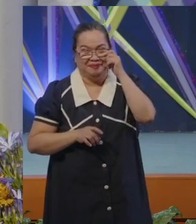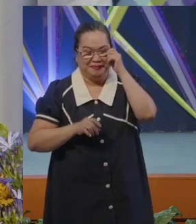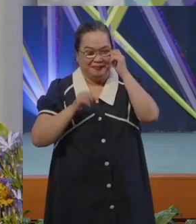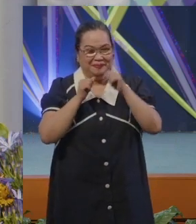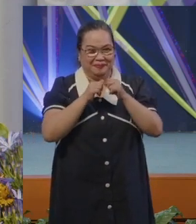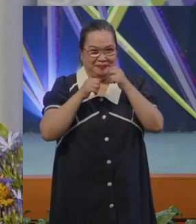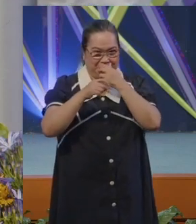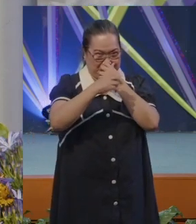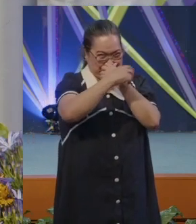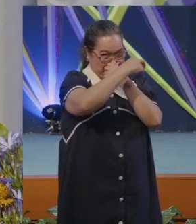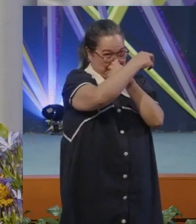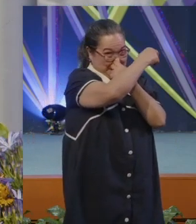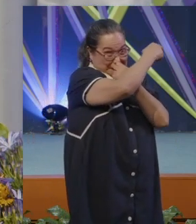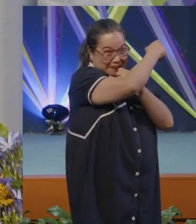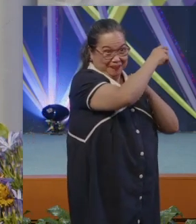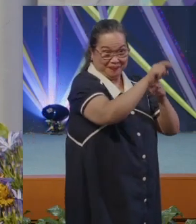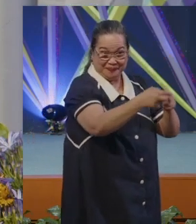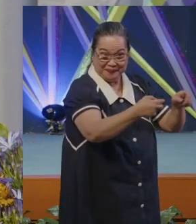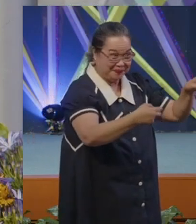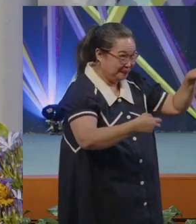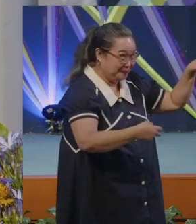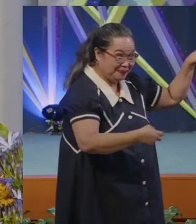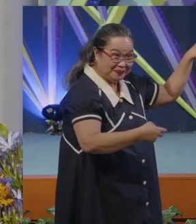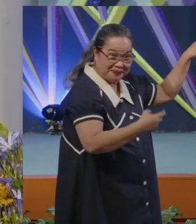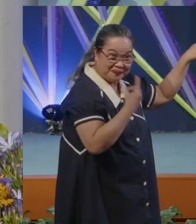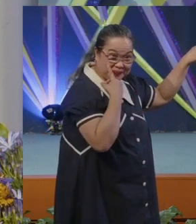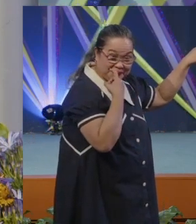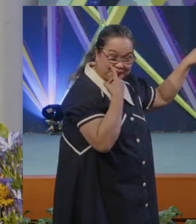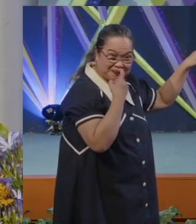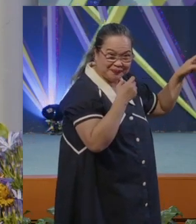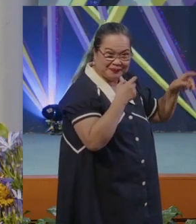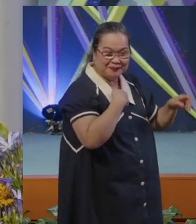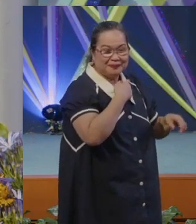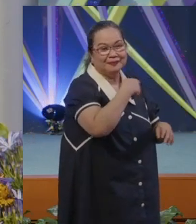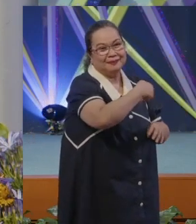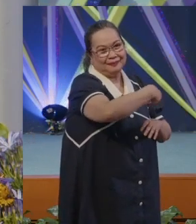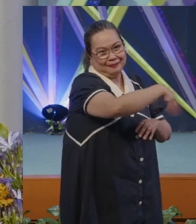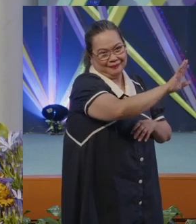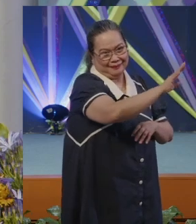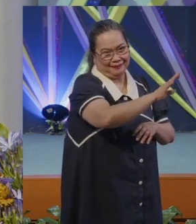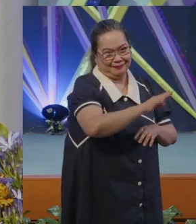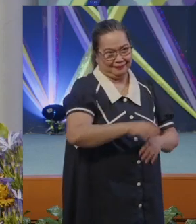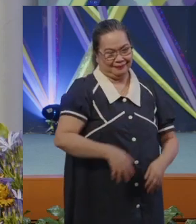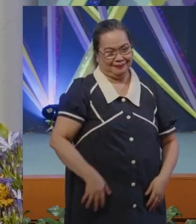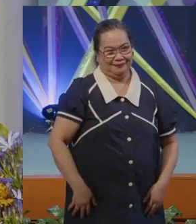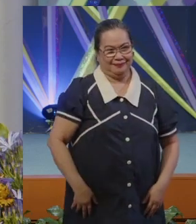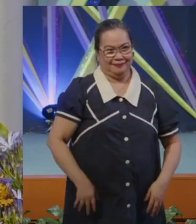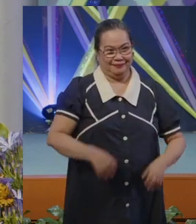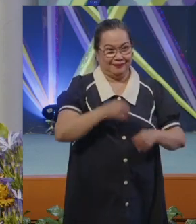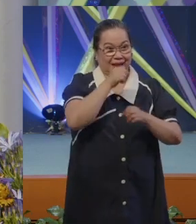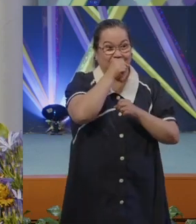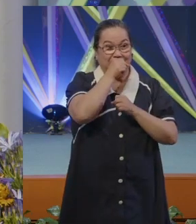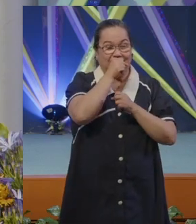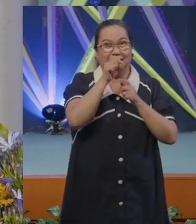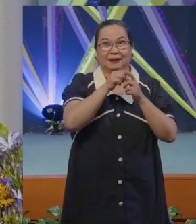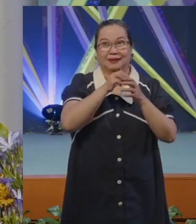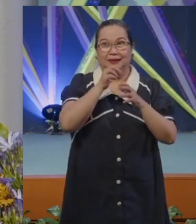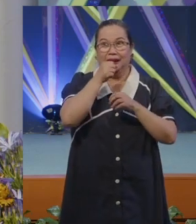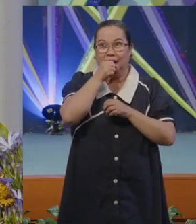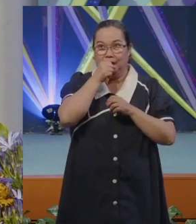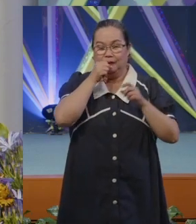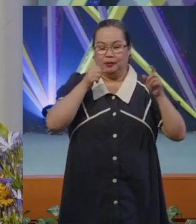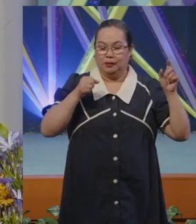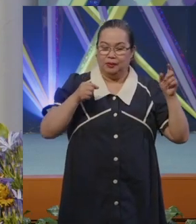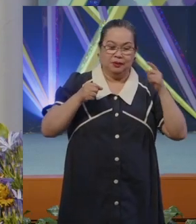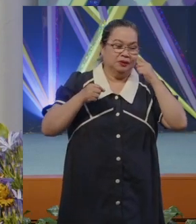ako sa backstage. Nakita niyo ako, makita ko, di ba? Pinaalis ko yung aking mic dito. Kasi pag naubo ko at may